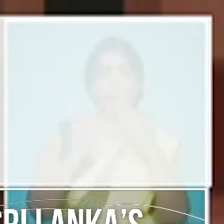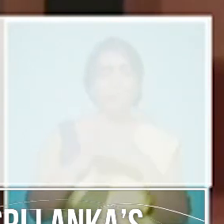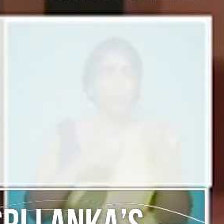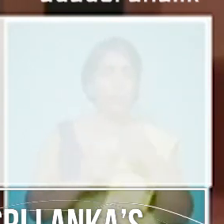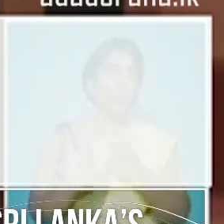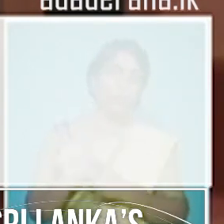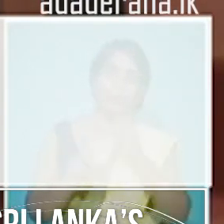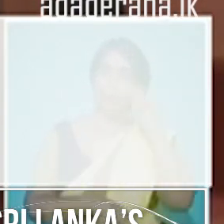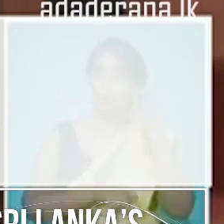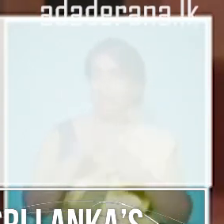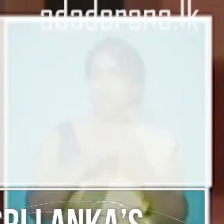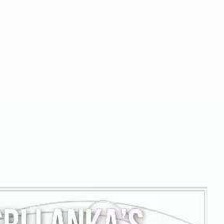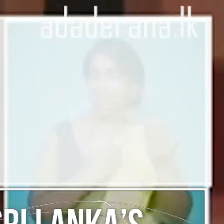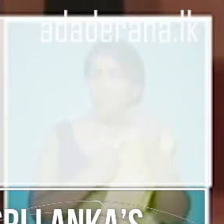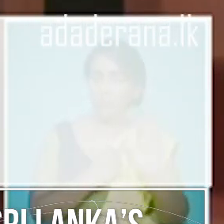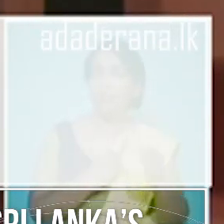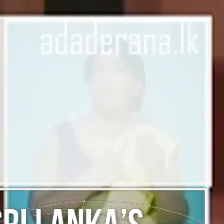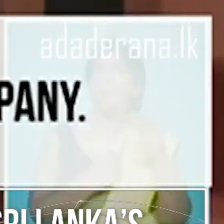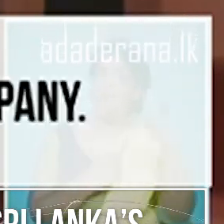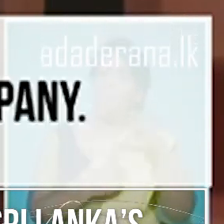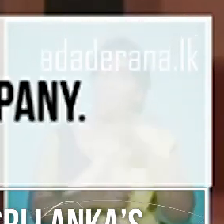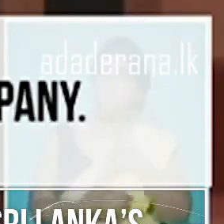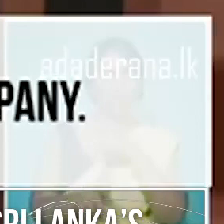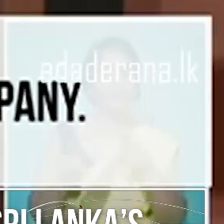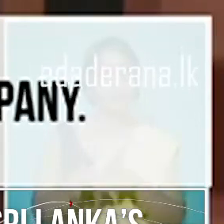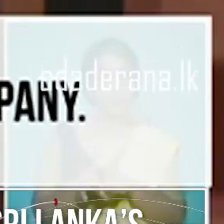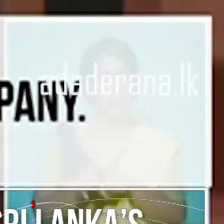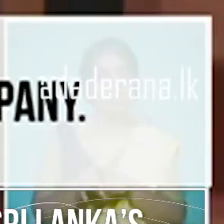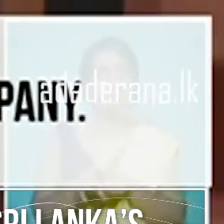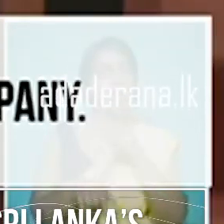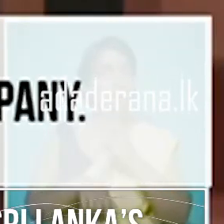තරුණ ප්‍රජාවට වෙනුවෙන් ලබා දිය යුතුයි කියලා එතුමාලා